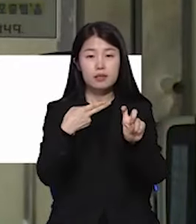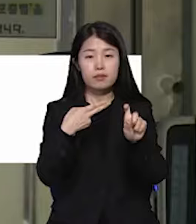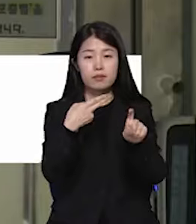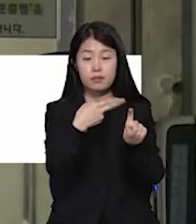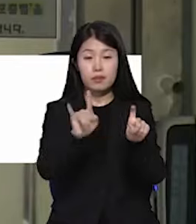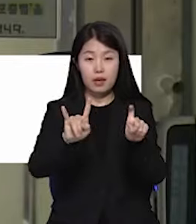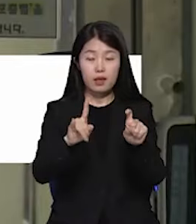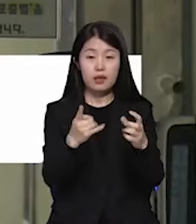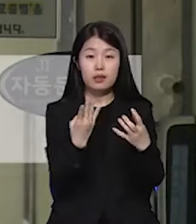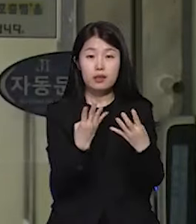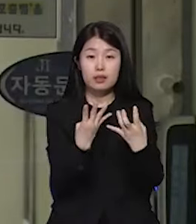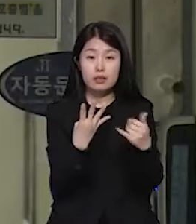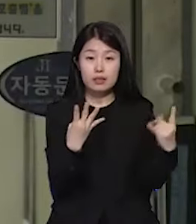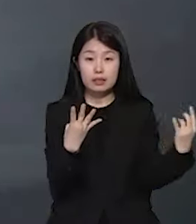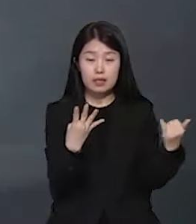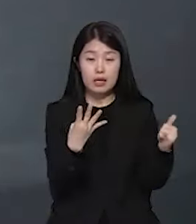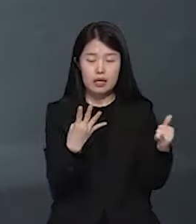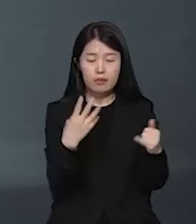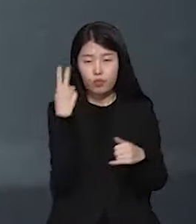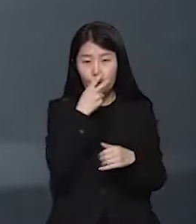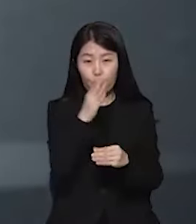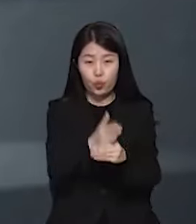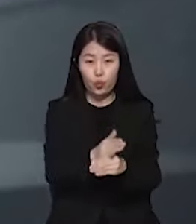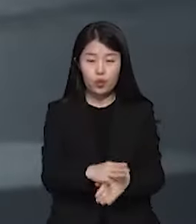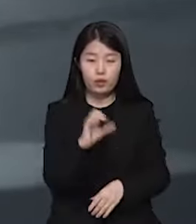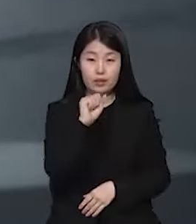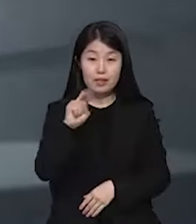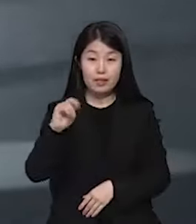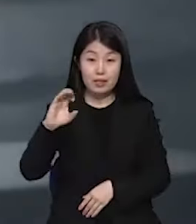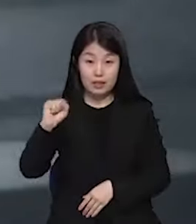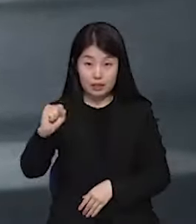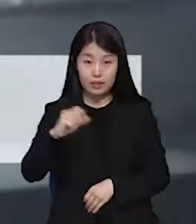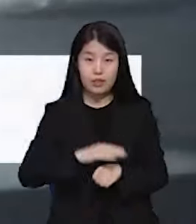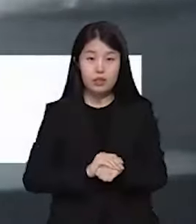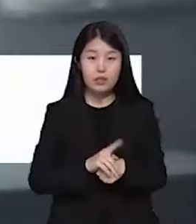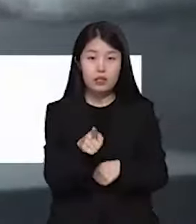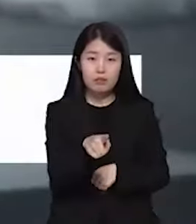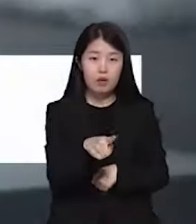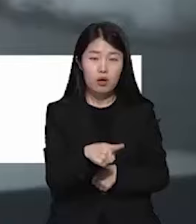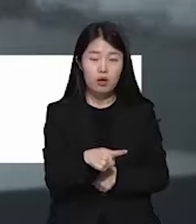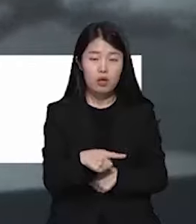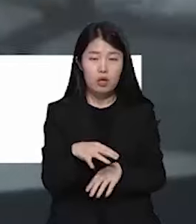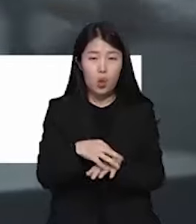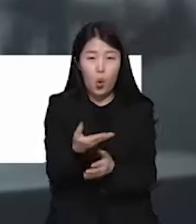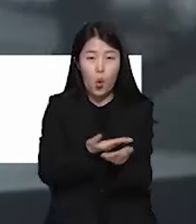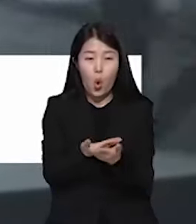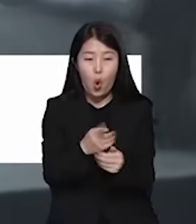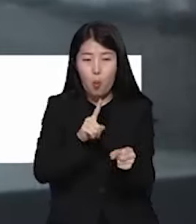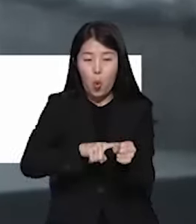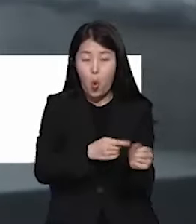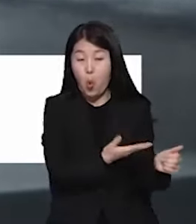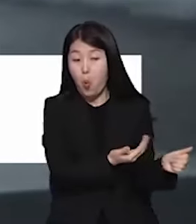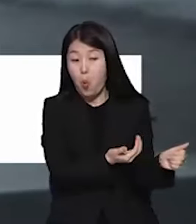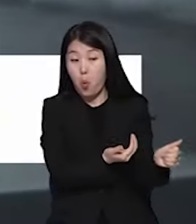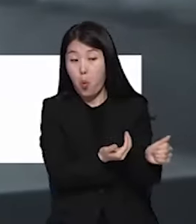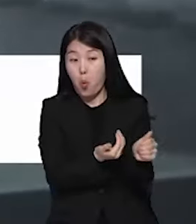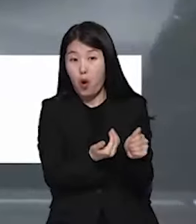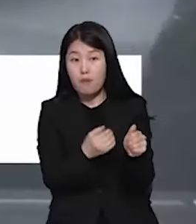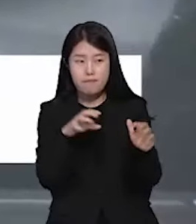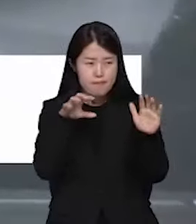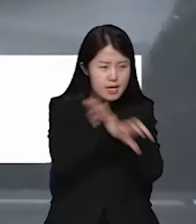붙잡아 조사하고 있습니다. 이들은 SNS를 통해 조건 만남을 미끼로 남성들을 유인해 현장을 덮친